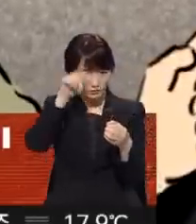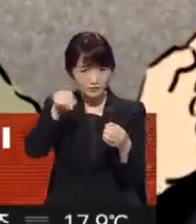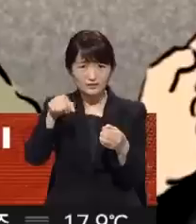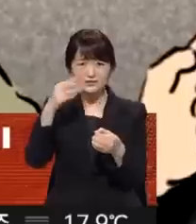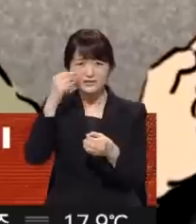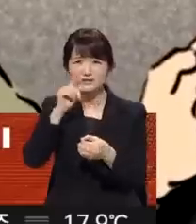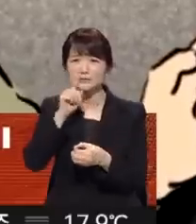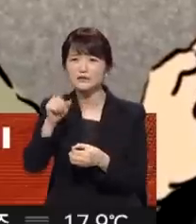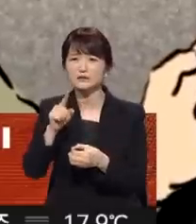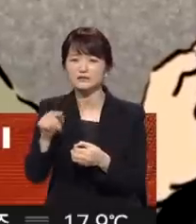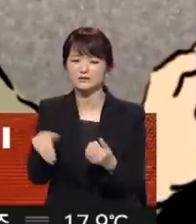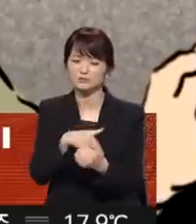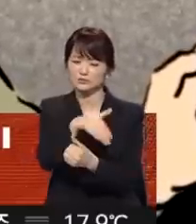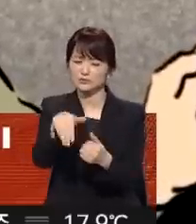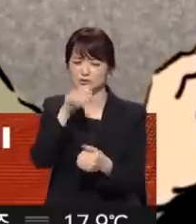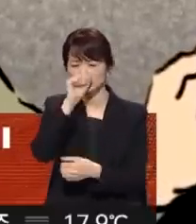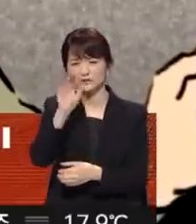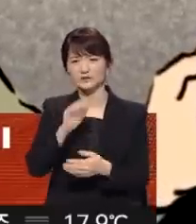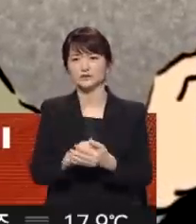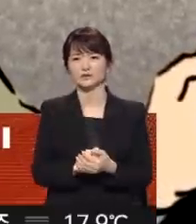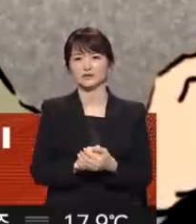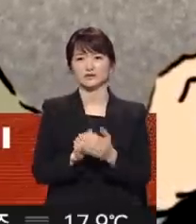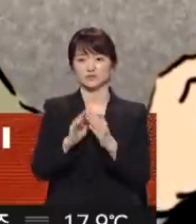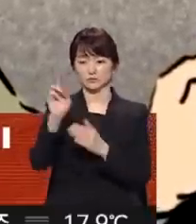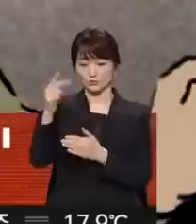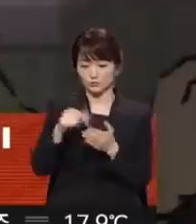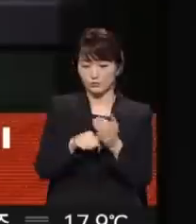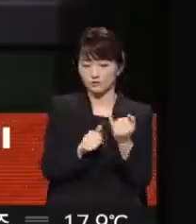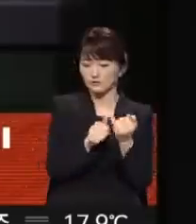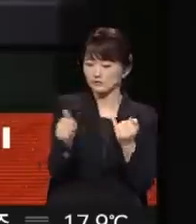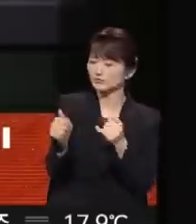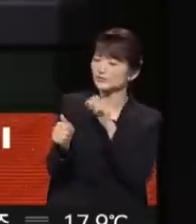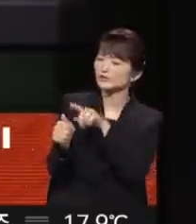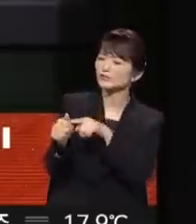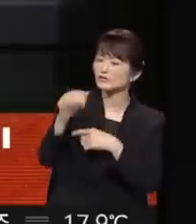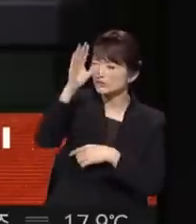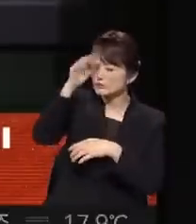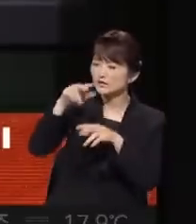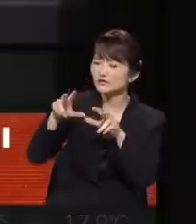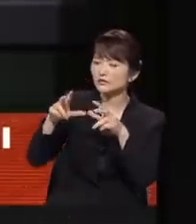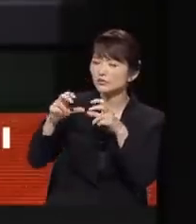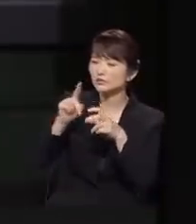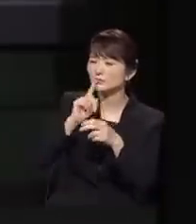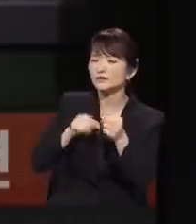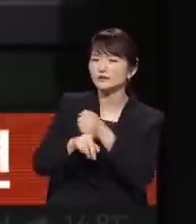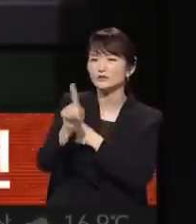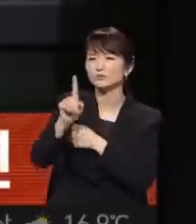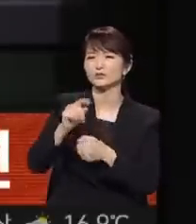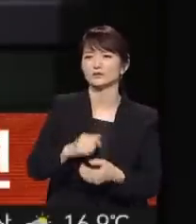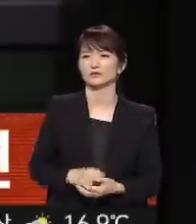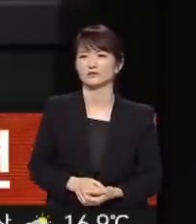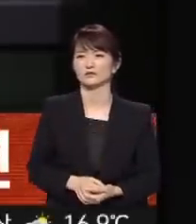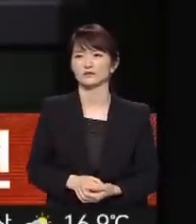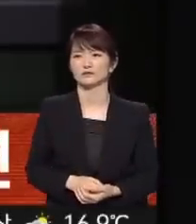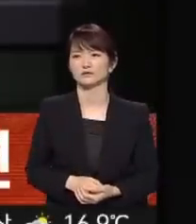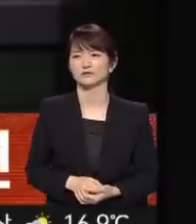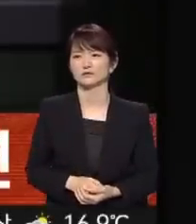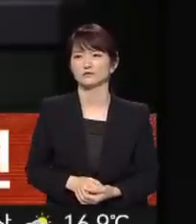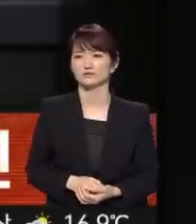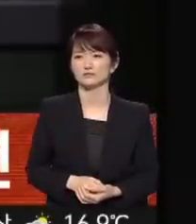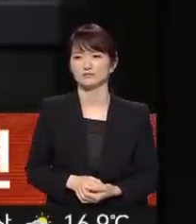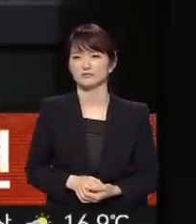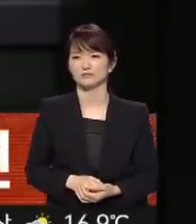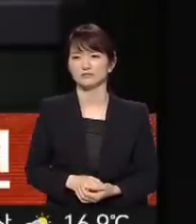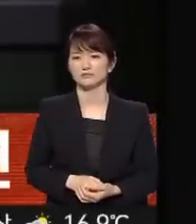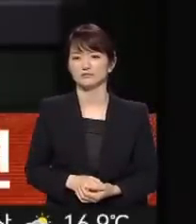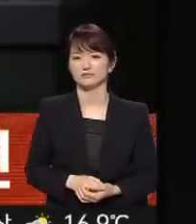싸해졌겠죠. 결국 집에 오는 길에 이 남편한테 거기서 배드민턴 얘기가 왜 나오냐, 그런 얘기를 왜 하냐 이렇게 물었더니